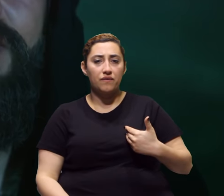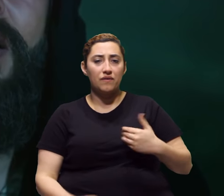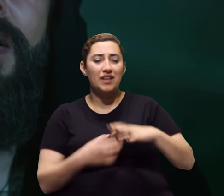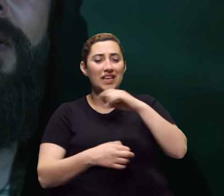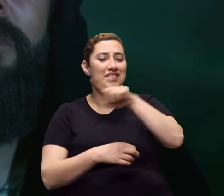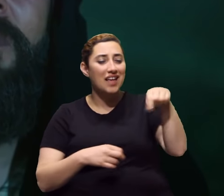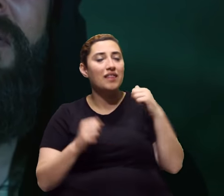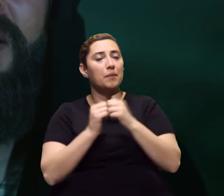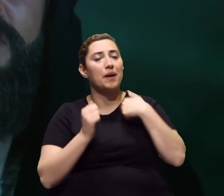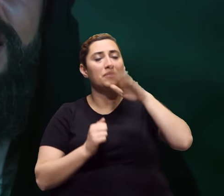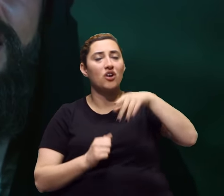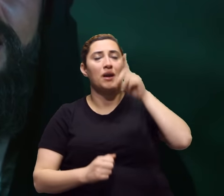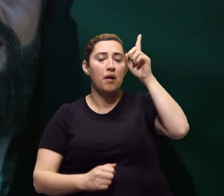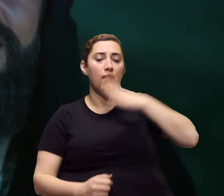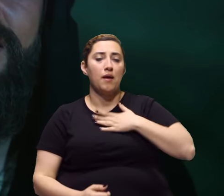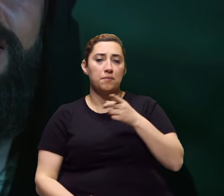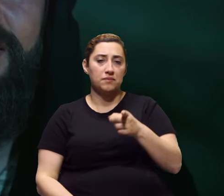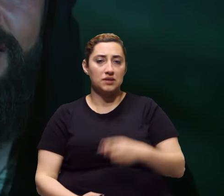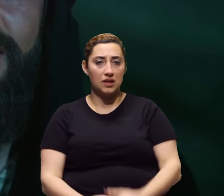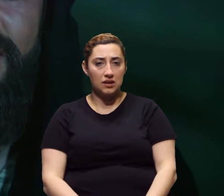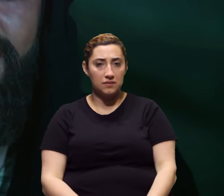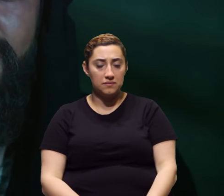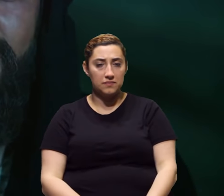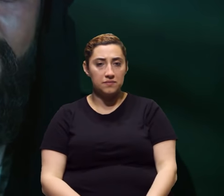kullar ile çağırayım Mevlam seni.